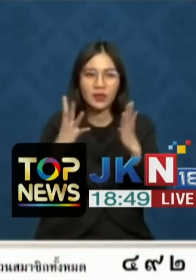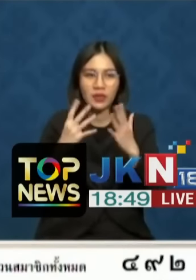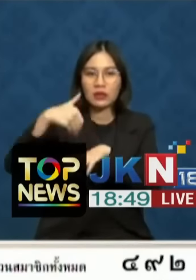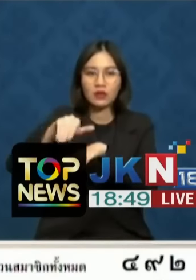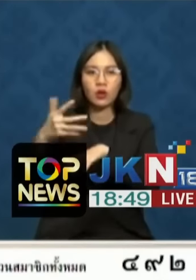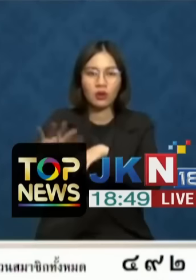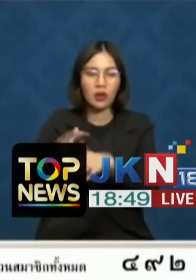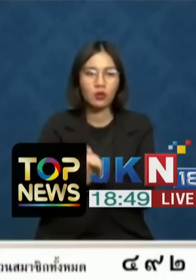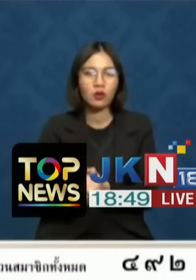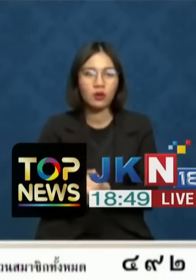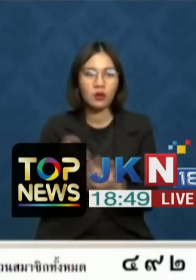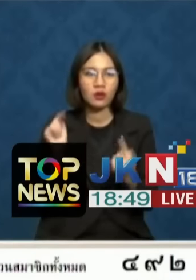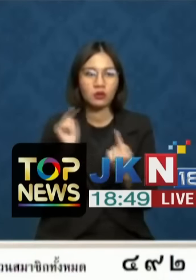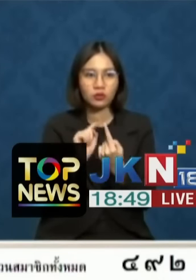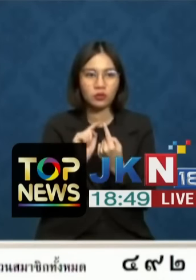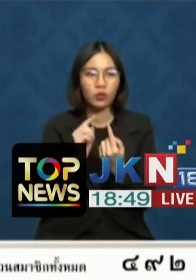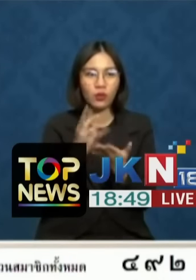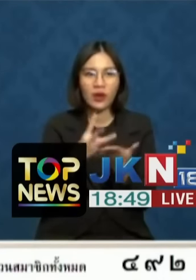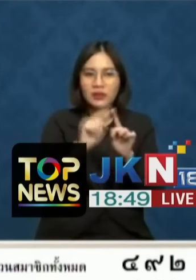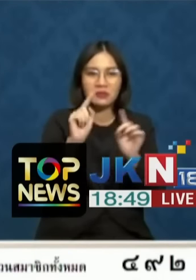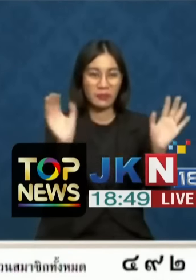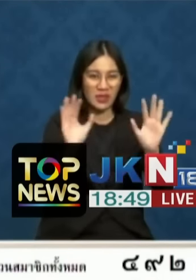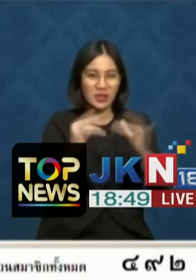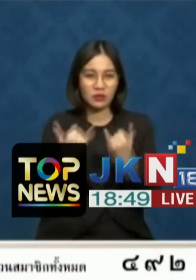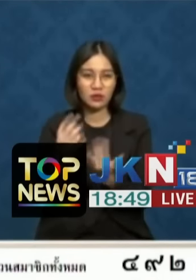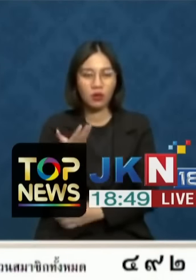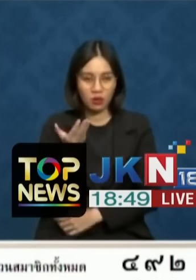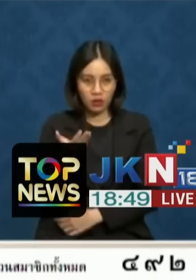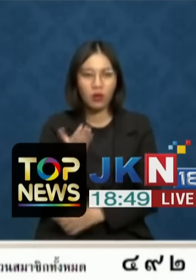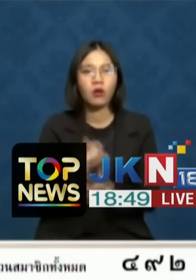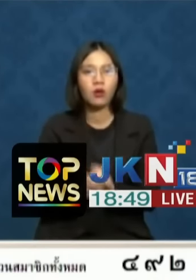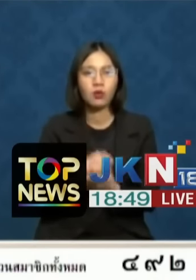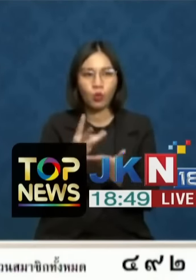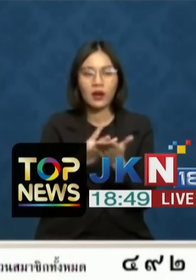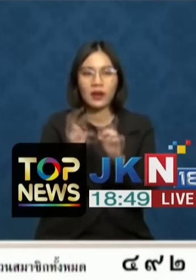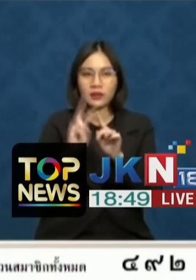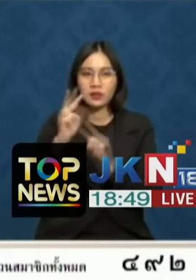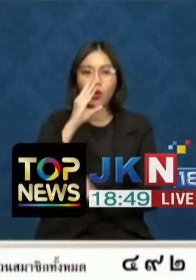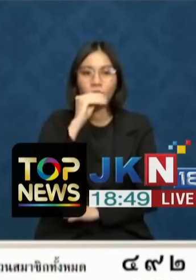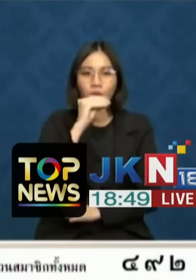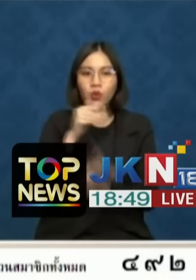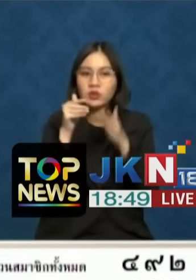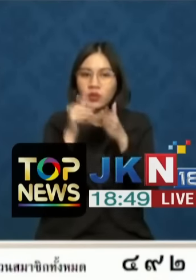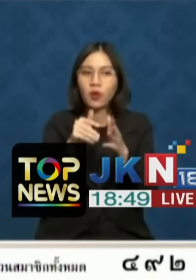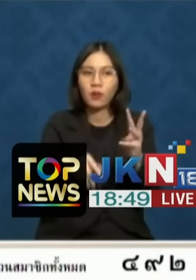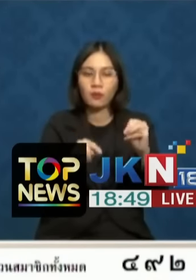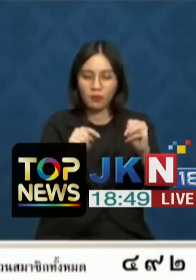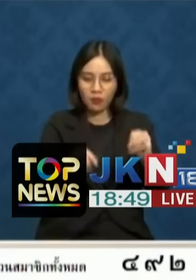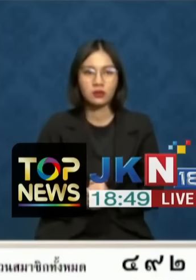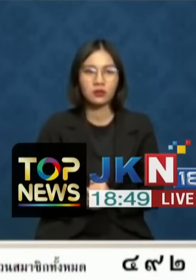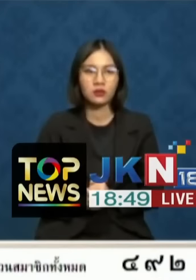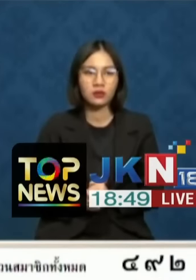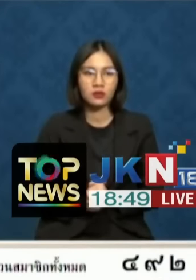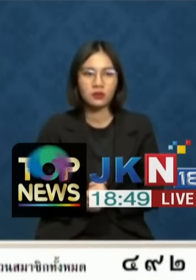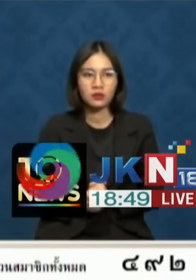อ๋อคุณแก้วตาเหรอ เออคุณแก้วตานะนะแก้วตาเมียนมาน่ะจำได้ไหมแก้วตาตัวเลขขอสไลด์อ่ะ จำได้เ